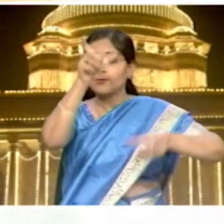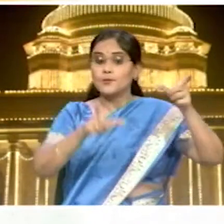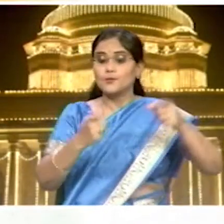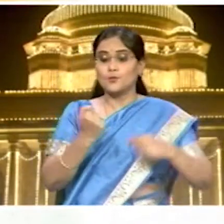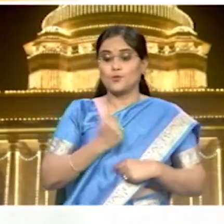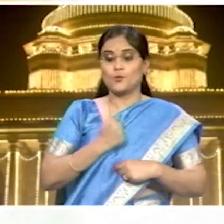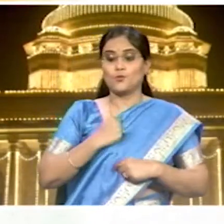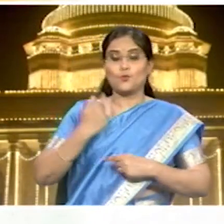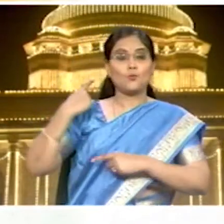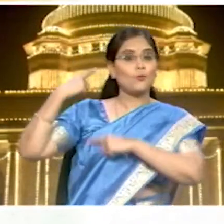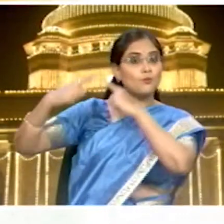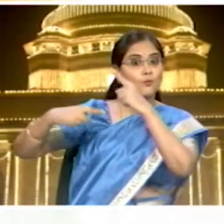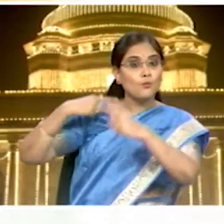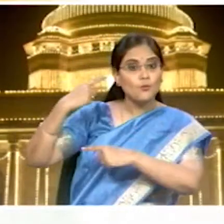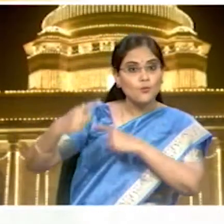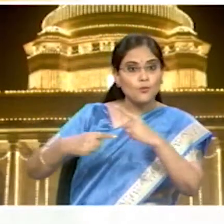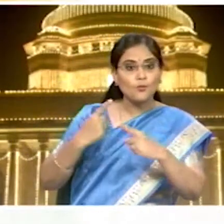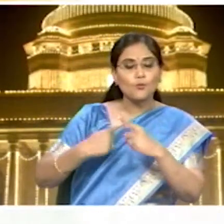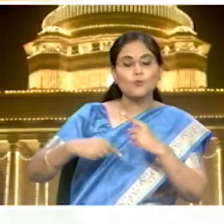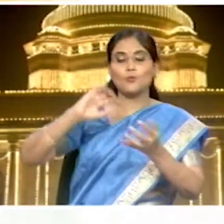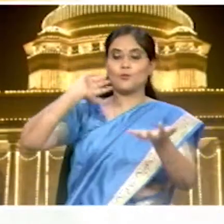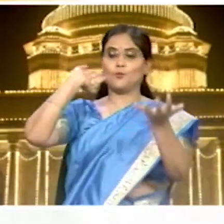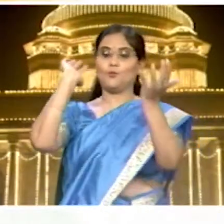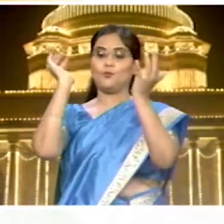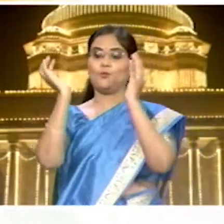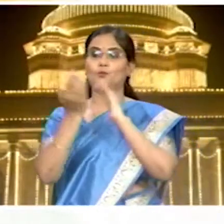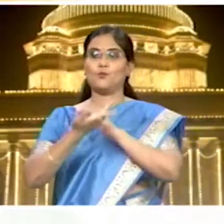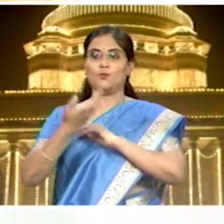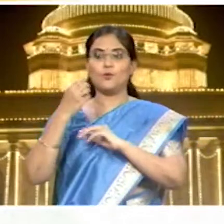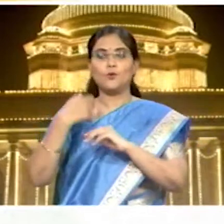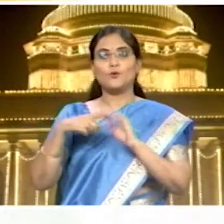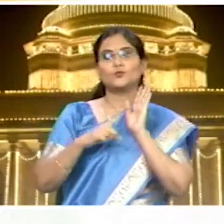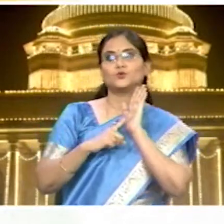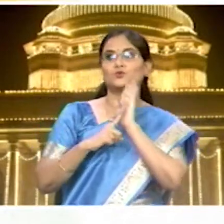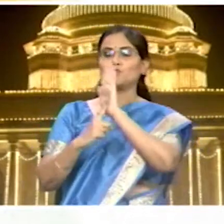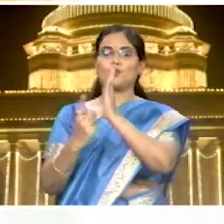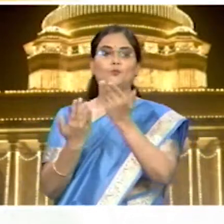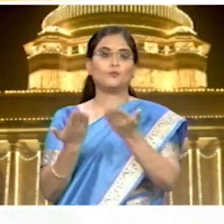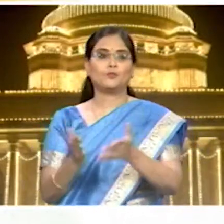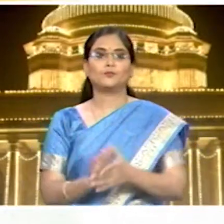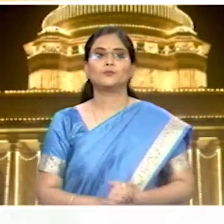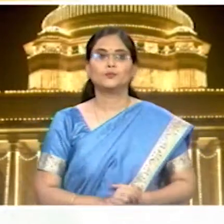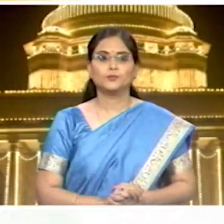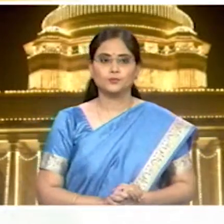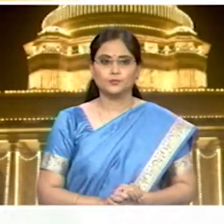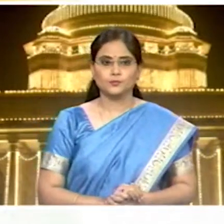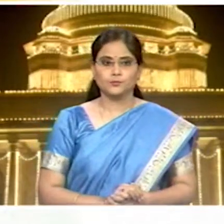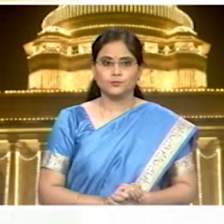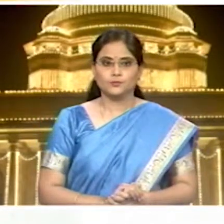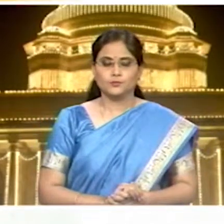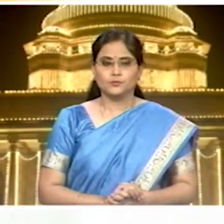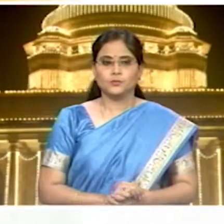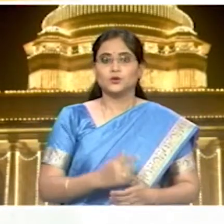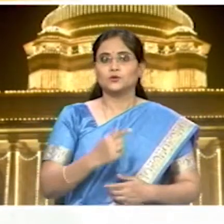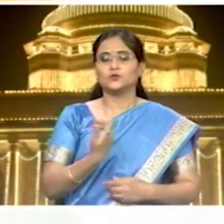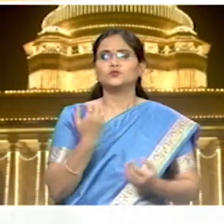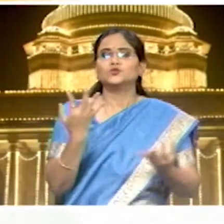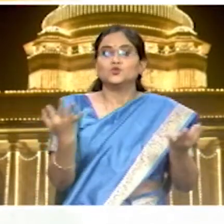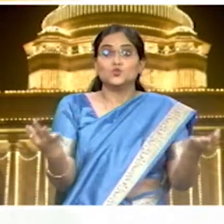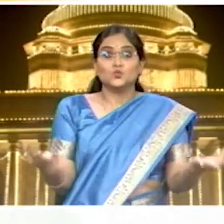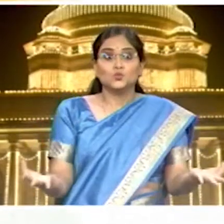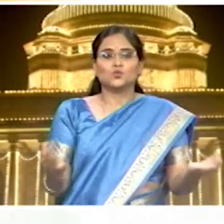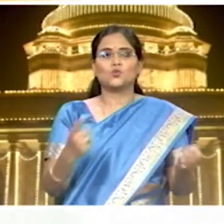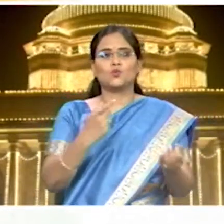पारंपरिक जीवन शैली से पूरी दुनिया का सही राह दिखा सकते हैं। योग एवं आयुर्वेद विश्व समुदाय